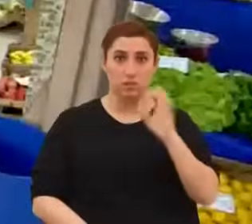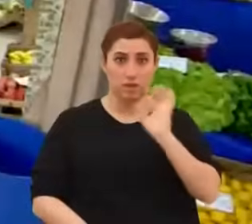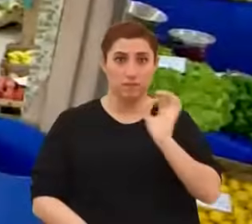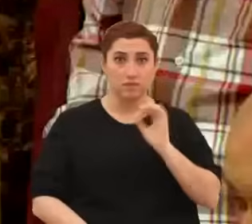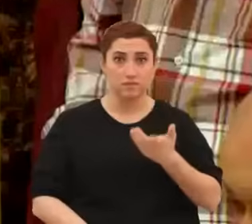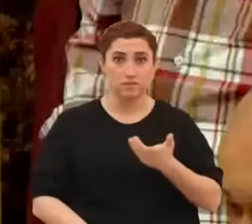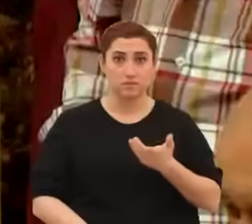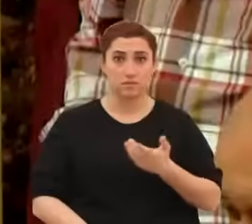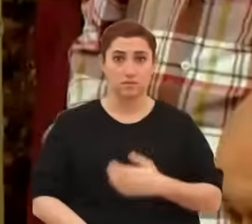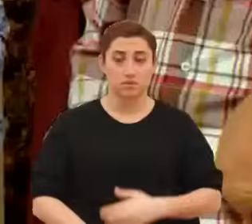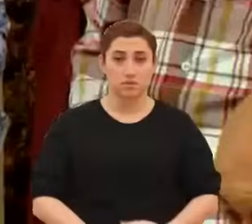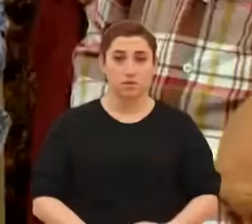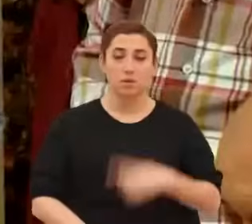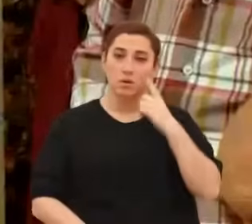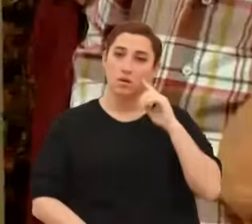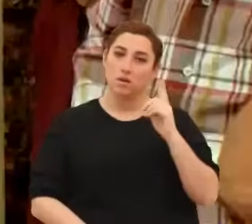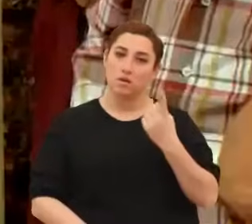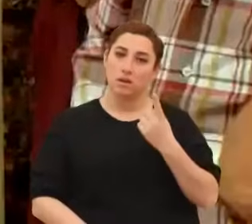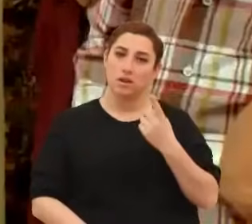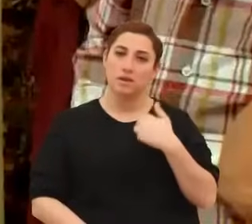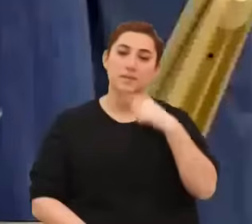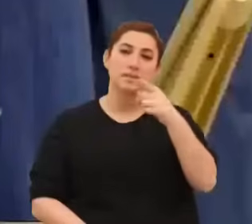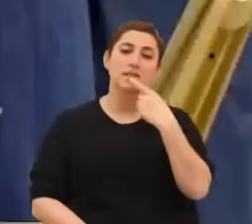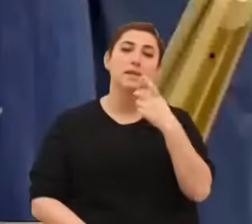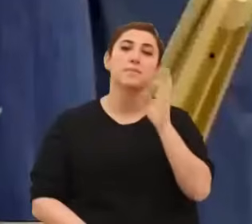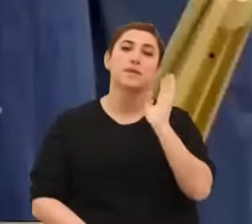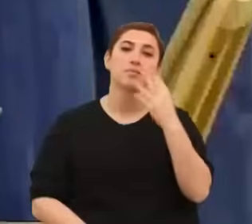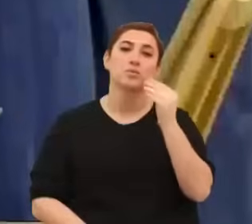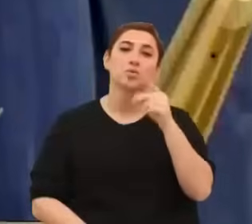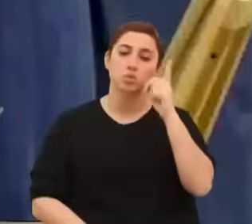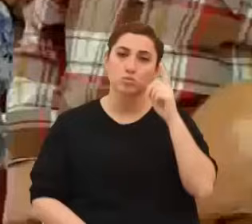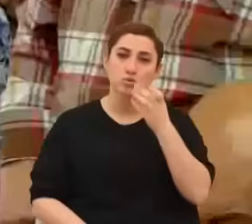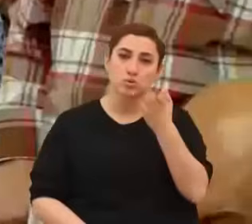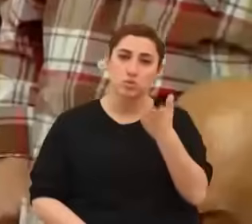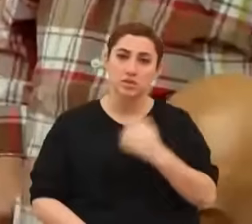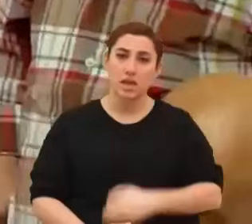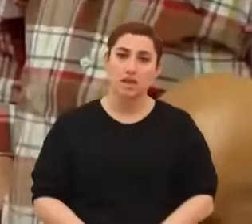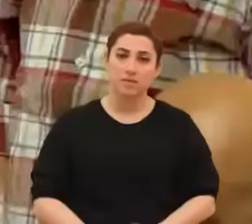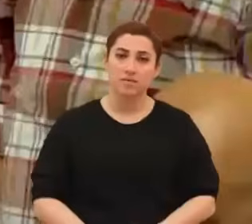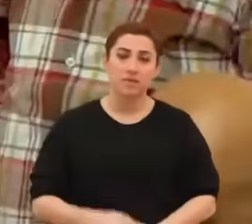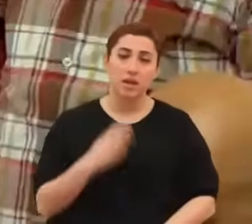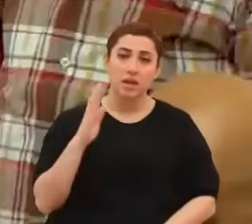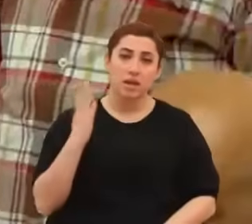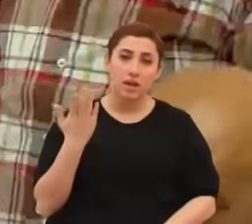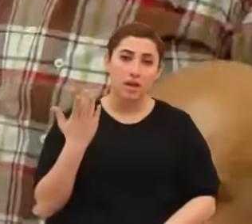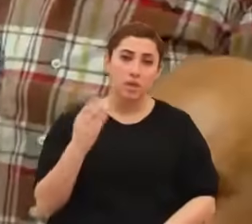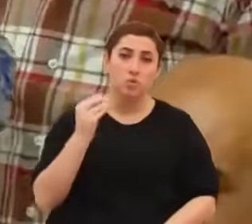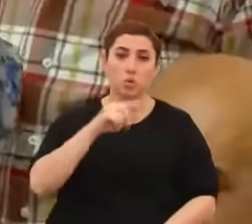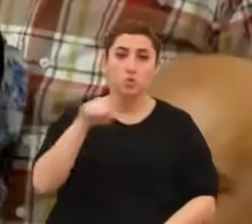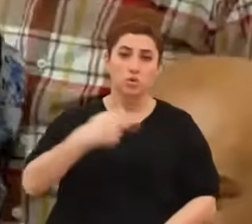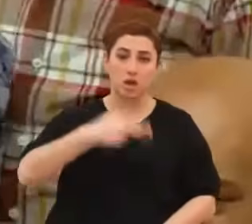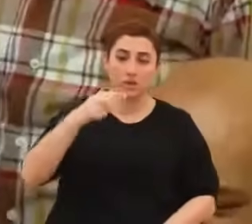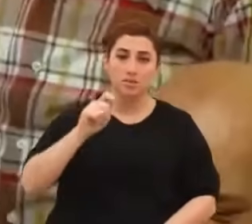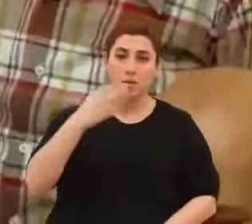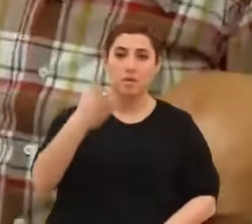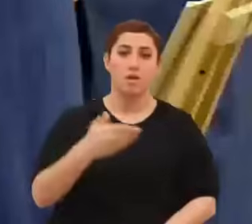Evet. Mari, delirdin bizi. Çocuk musun sen ha? Ha? Çocuklar